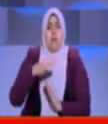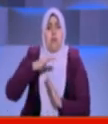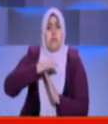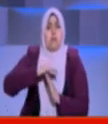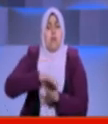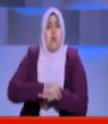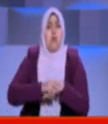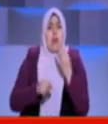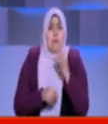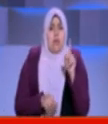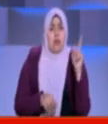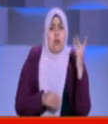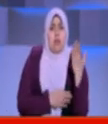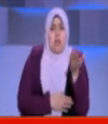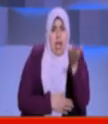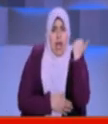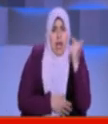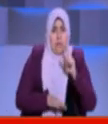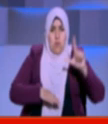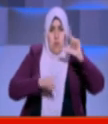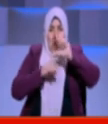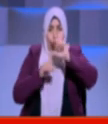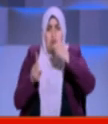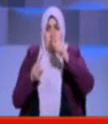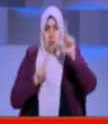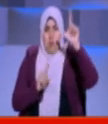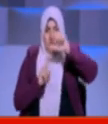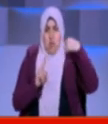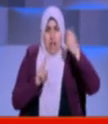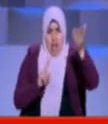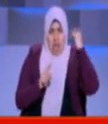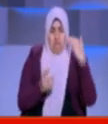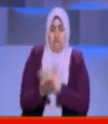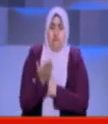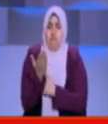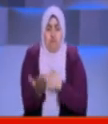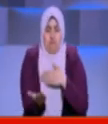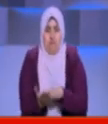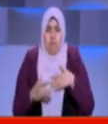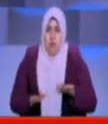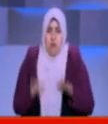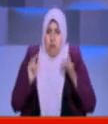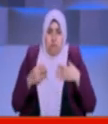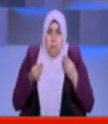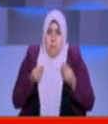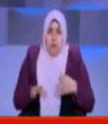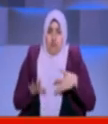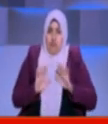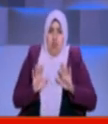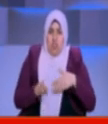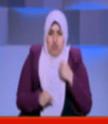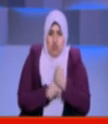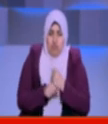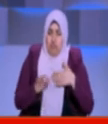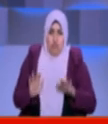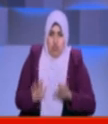عدنان الزرفي الذي كان مكلفا في وقت سابق برئاسة هذه الحكومة، قبل هذا الاعتذار وتم التوافق على تسمية السيد